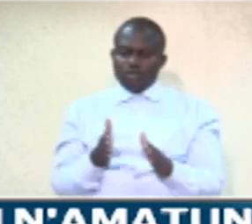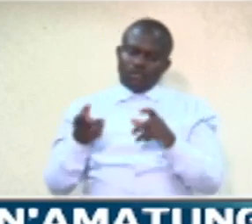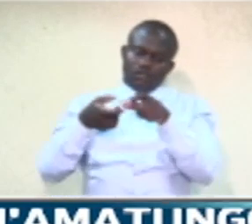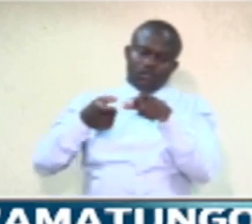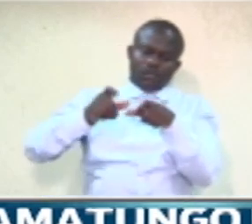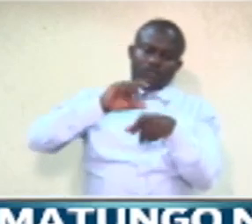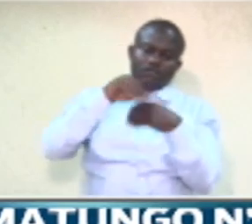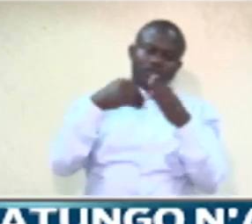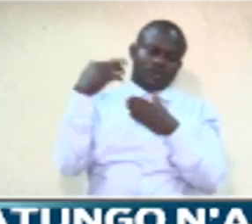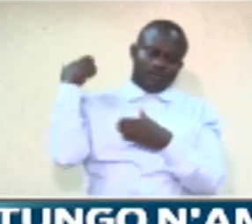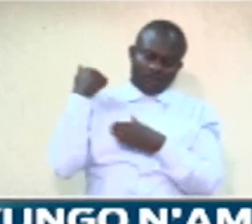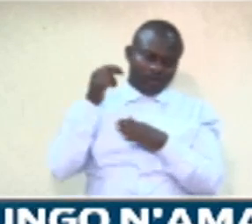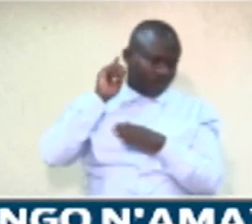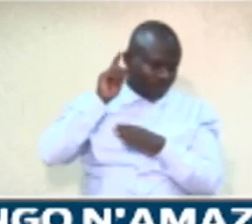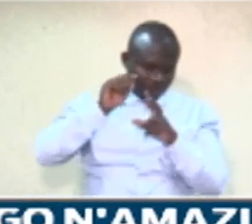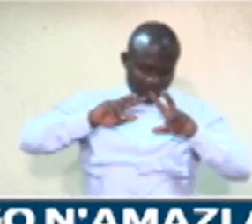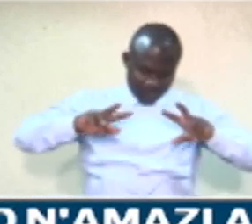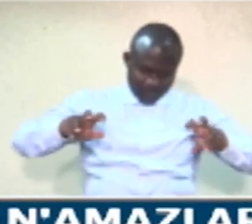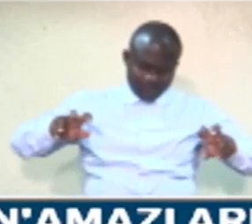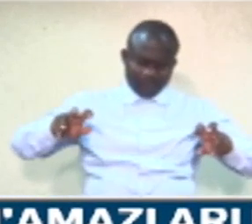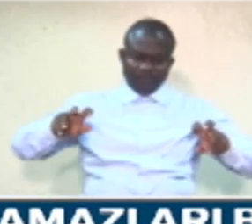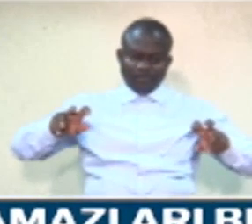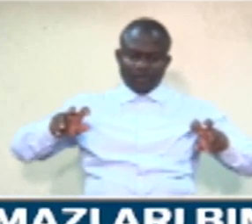banongeramo inshingano ya